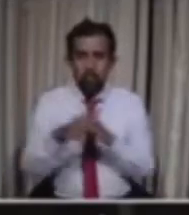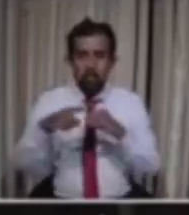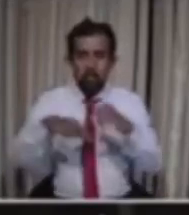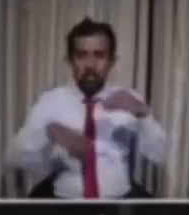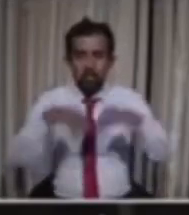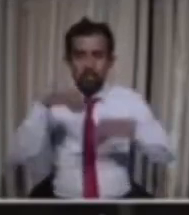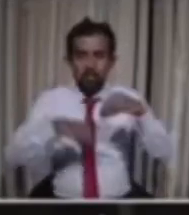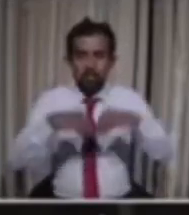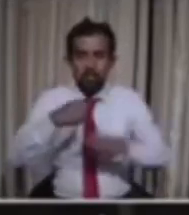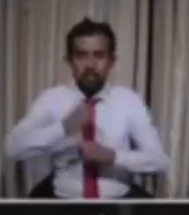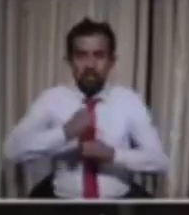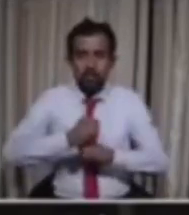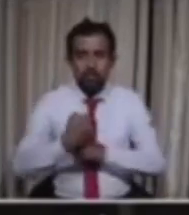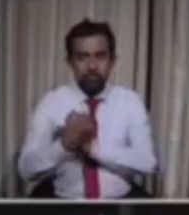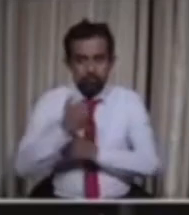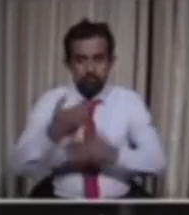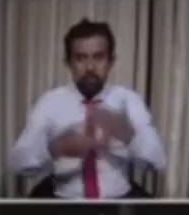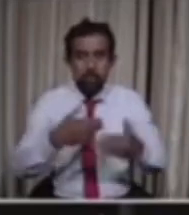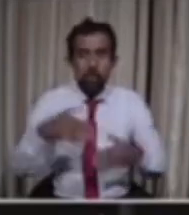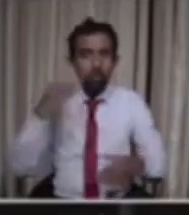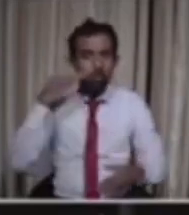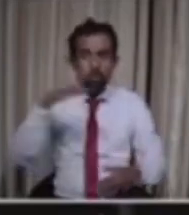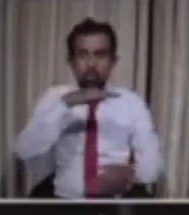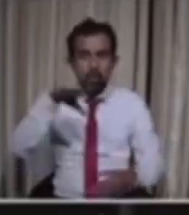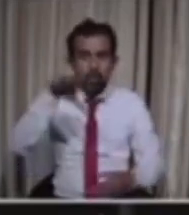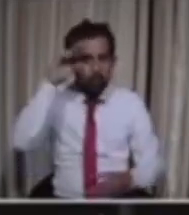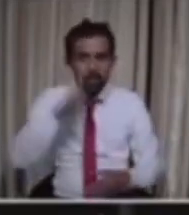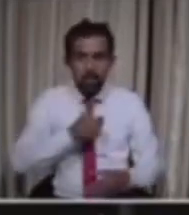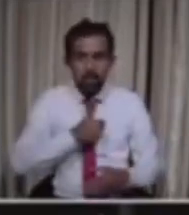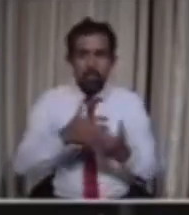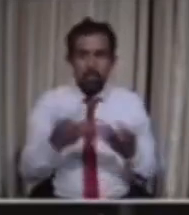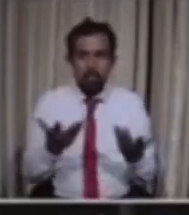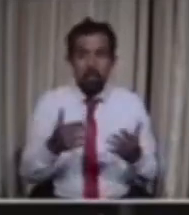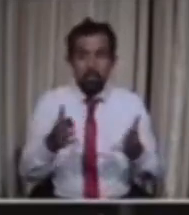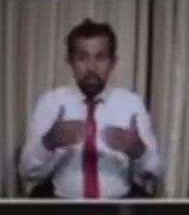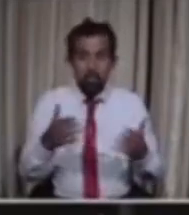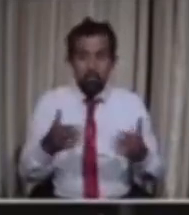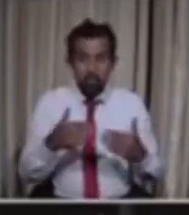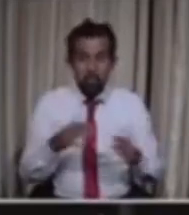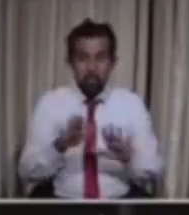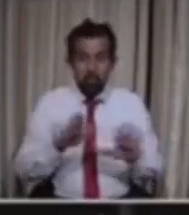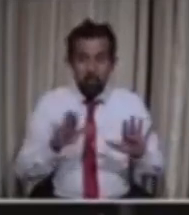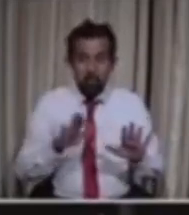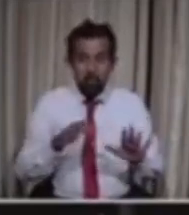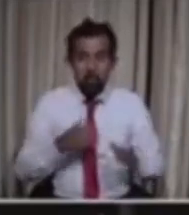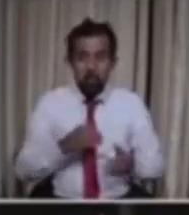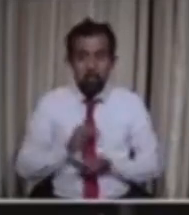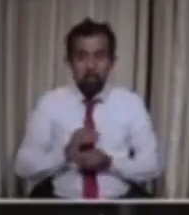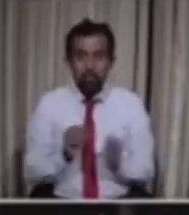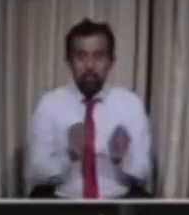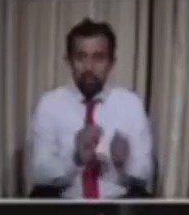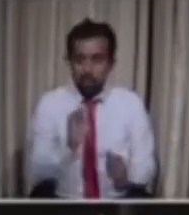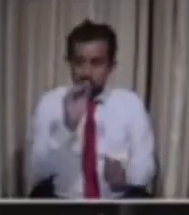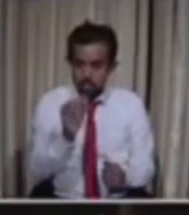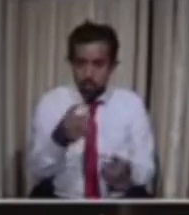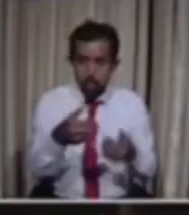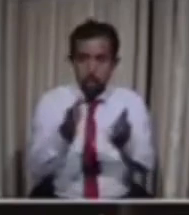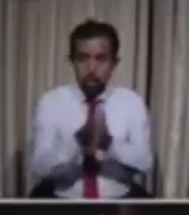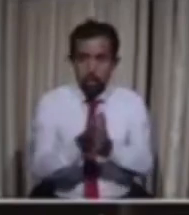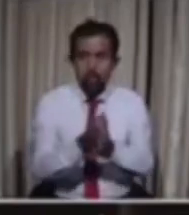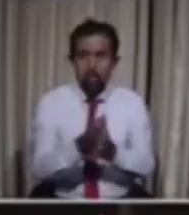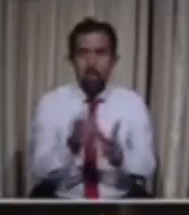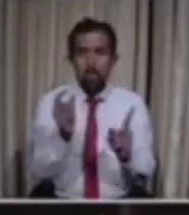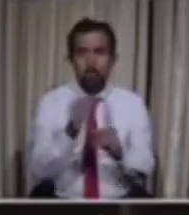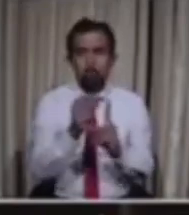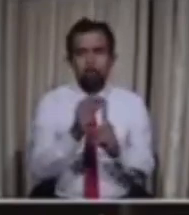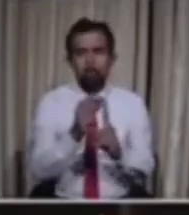ஒரு சூழலில் நீங்கள் தொடர்ந்தும் அதிகாரத்தை கையிலே வைத்துக் கொண்டு நிர்வாகம் நடத்துகிறீர்கள் என்று சொன்னால் நீங்கள் ஒரு பாசிச ஆட்சி நடத்துகிறீர்கள், நீங்கள் ஜனநாயகத்துக்கு